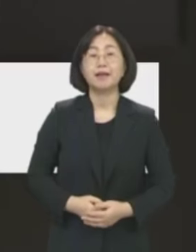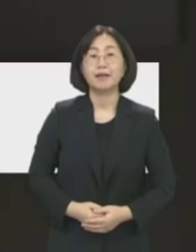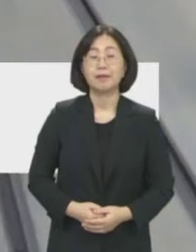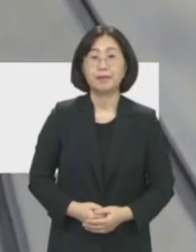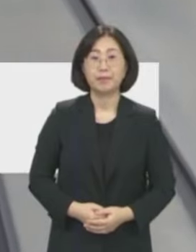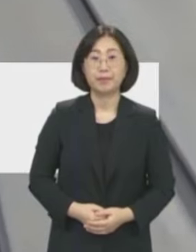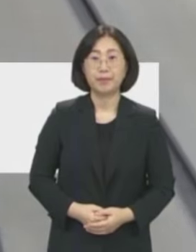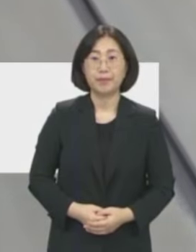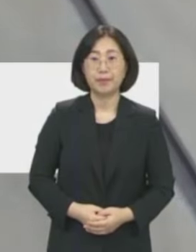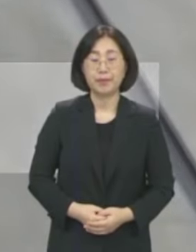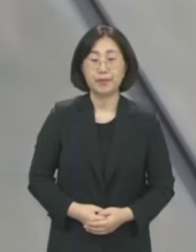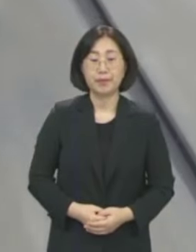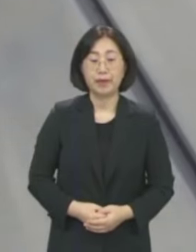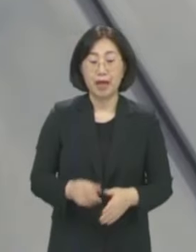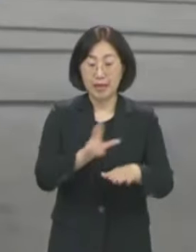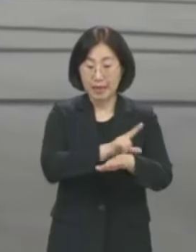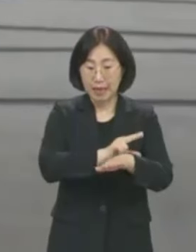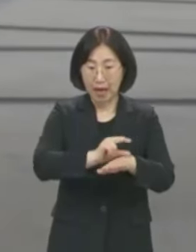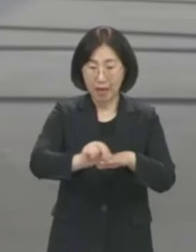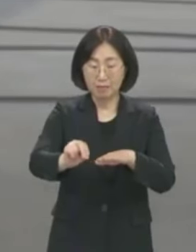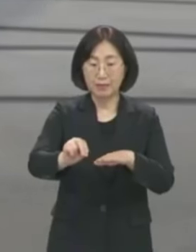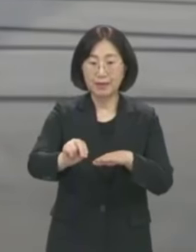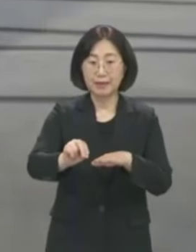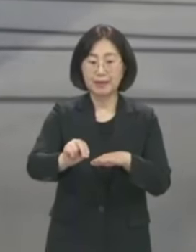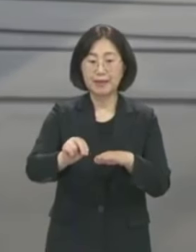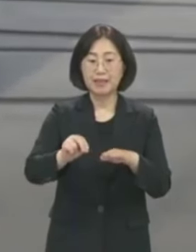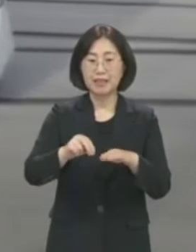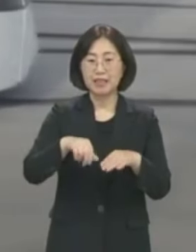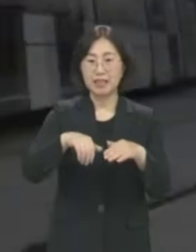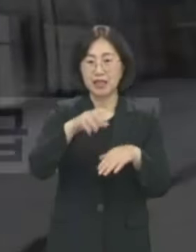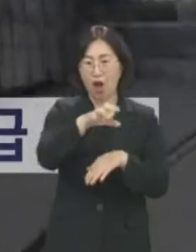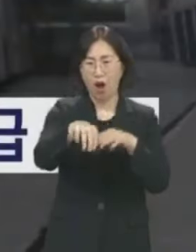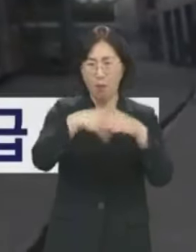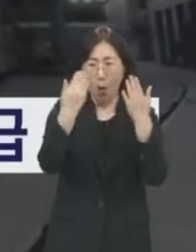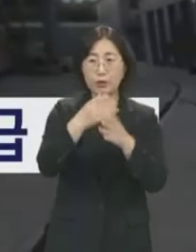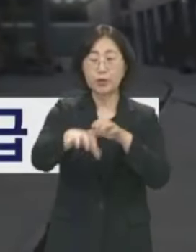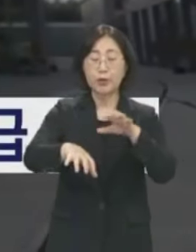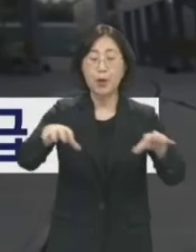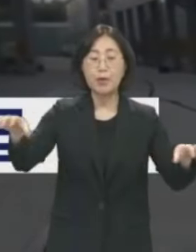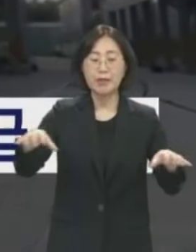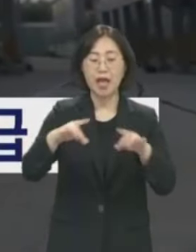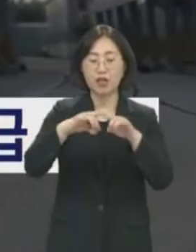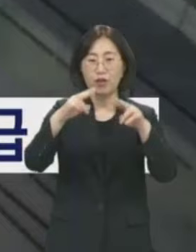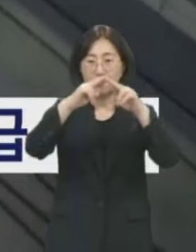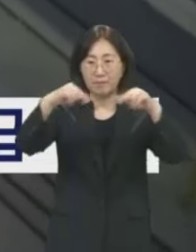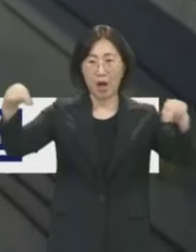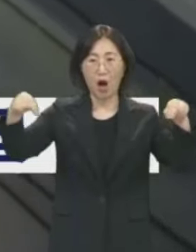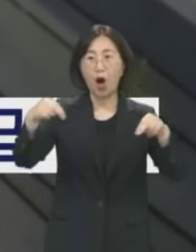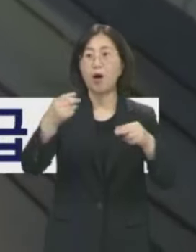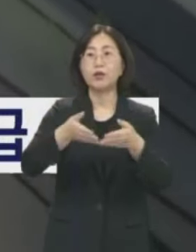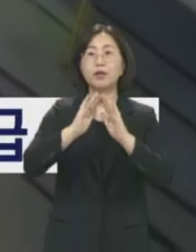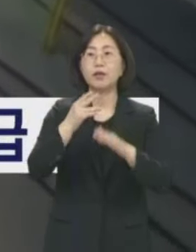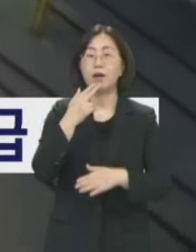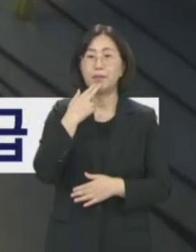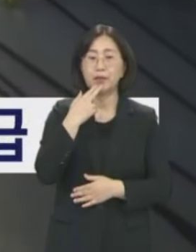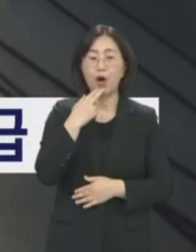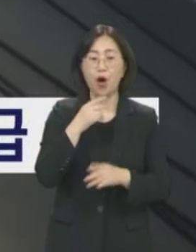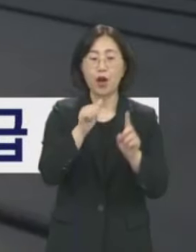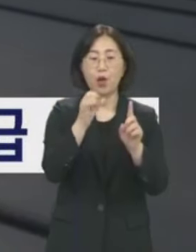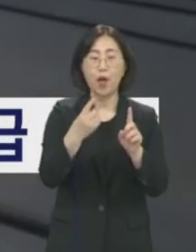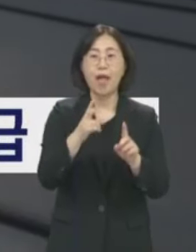착수되게 되었습니다. 트램은 전력 공급선이 필요 없는 완전 무가선 방식으로 건설되는데, 1회 20분